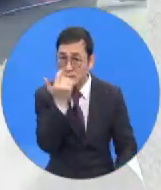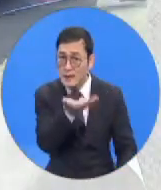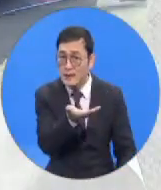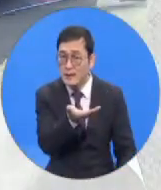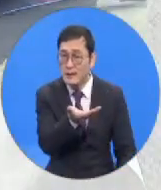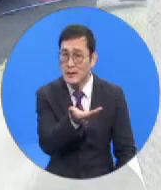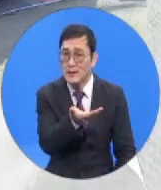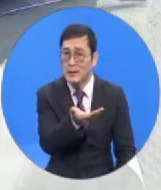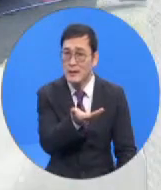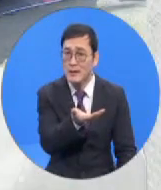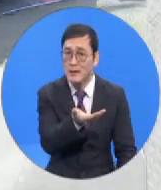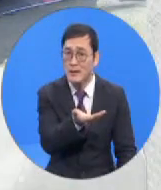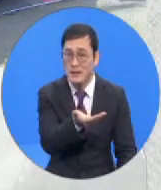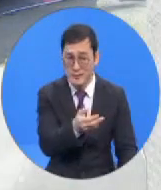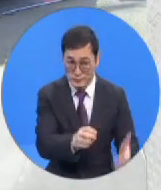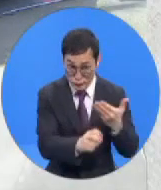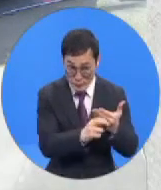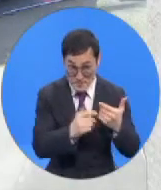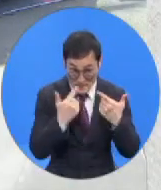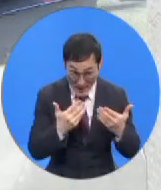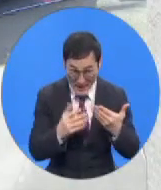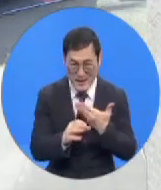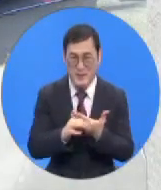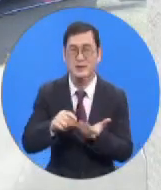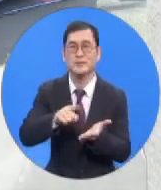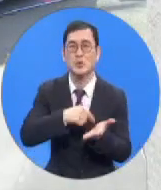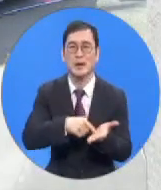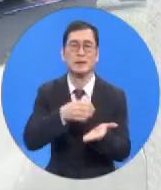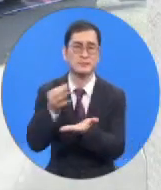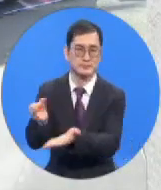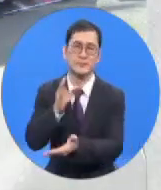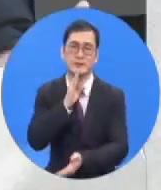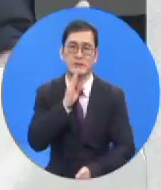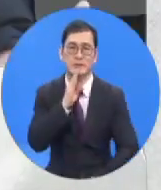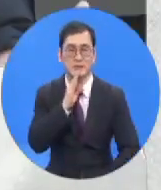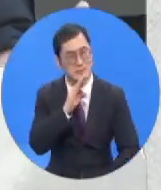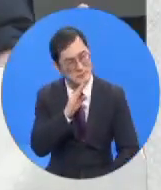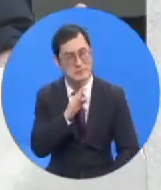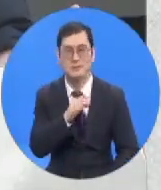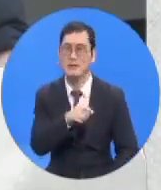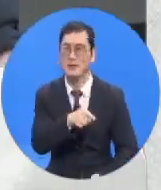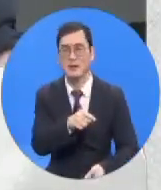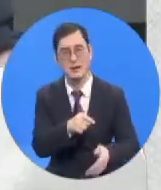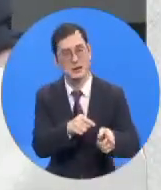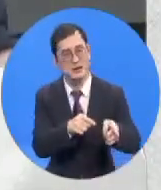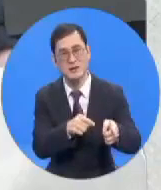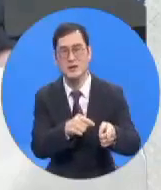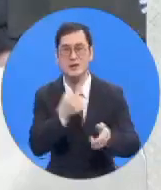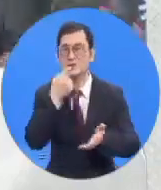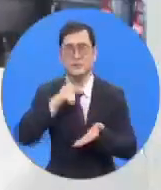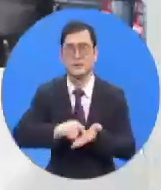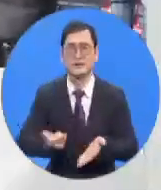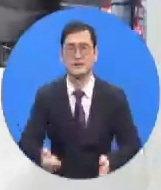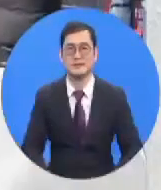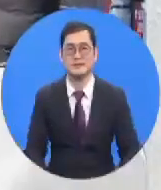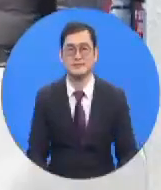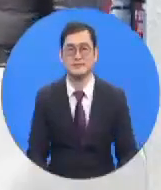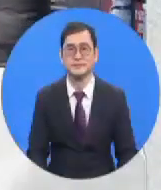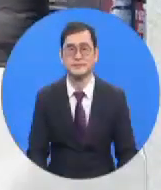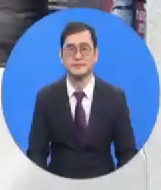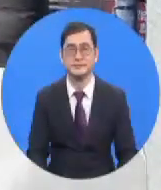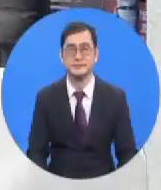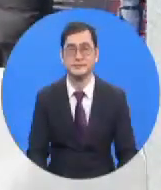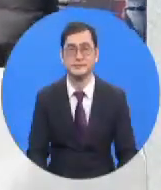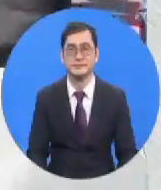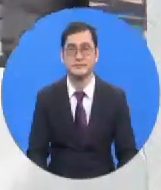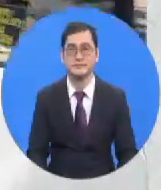그 손해배상금을 받을 수 있겠지만 그것이 쉽지는 않을 것 같다라고 하는 것이 제 생각이고, 이거는 이제 물론